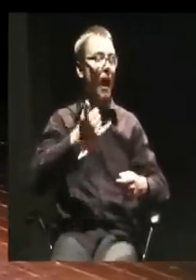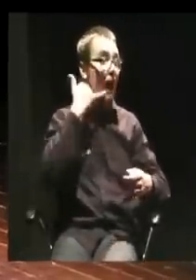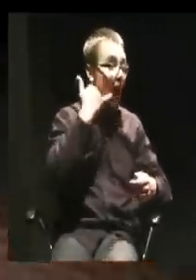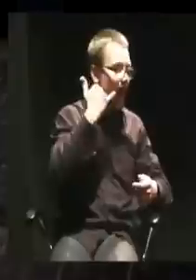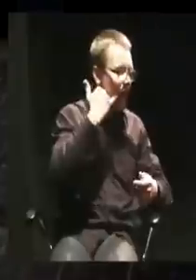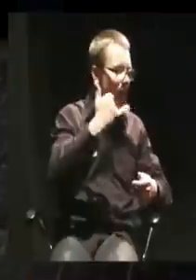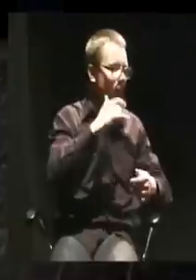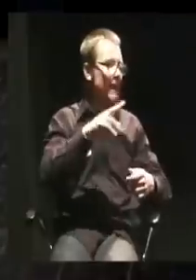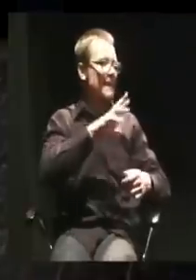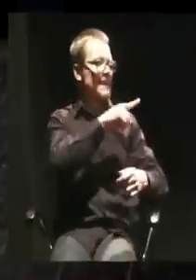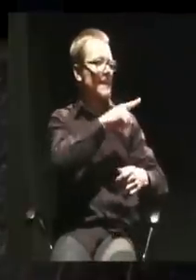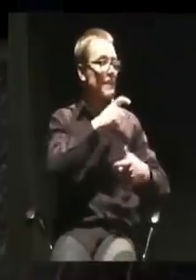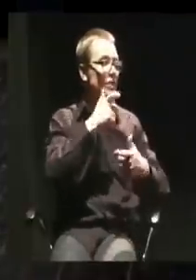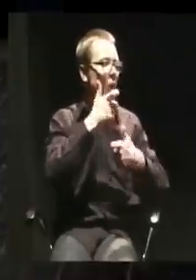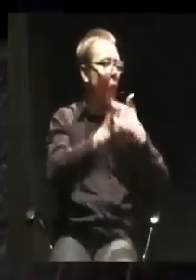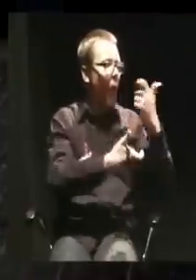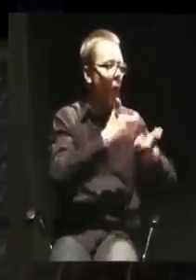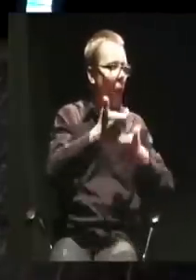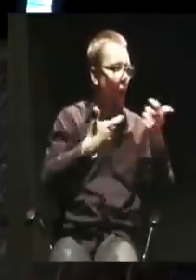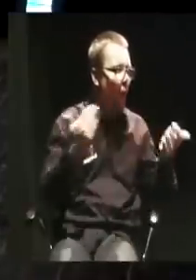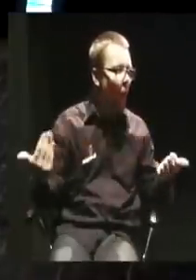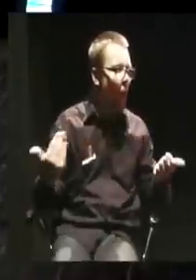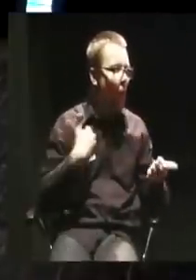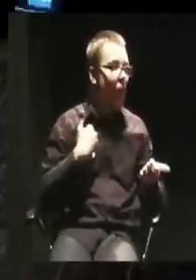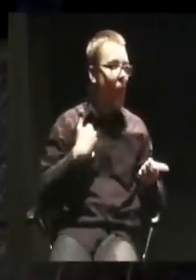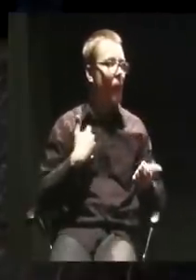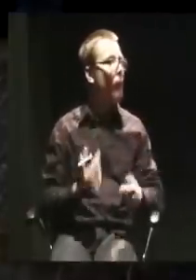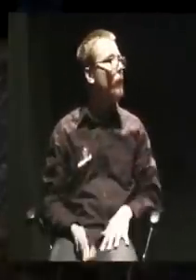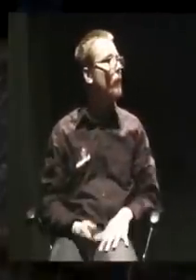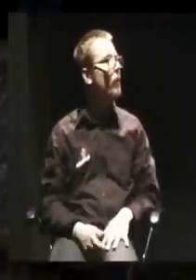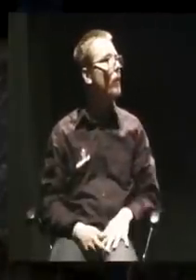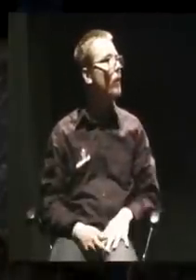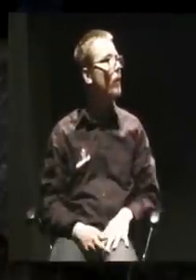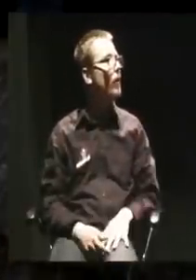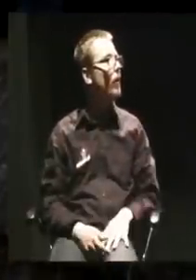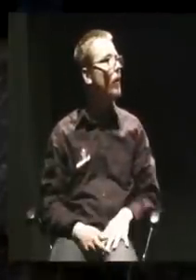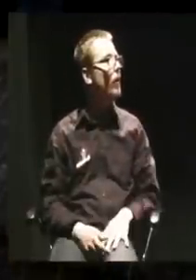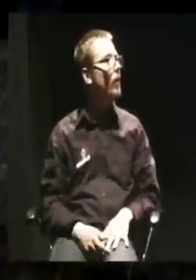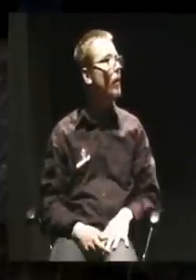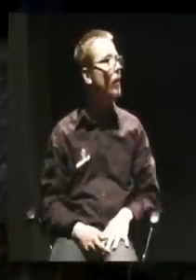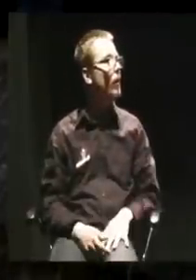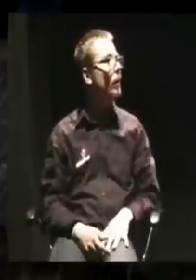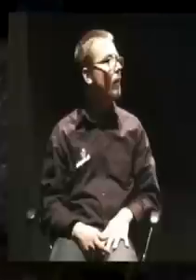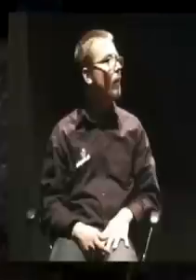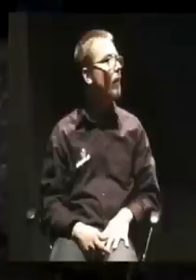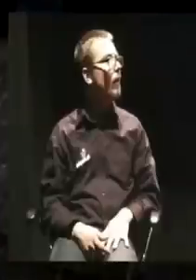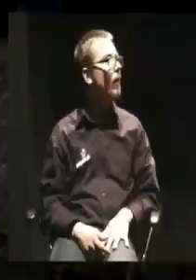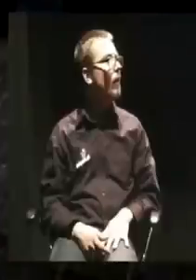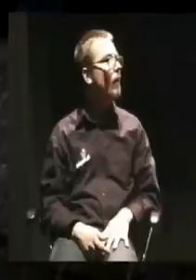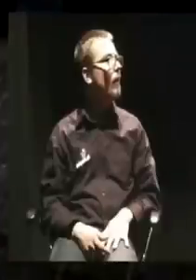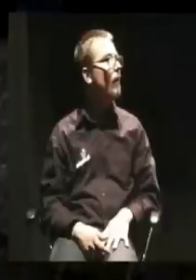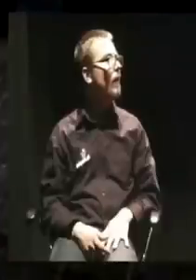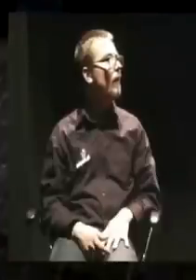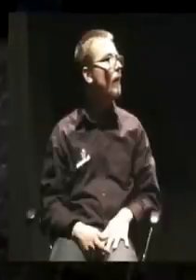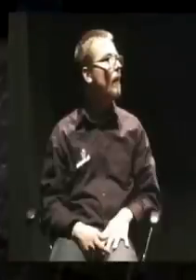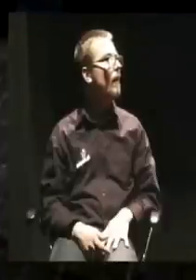mamo, cicho, jesteś w pracy, koleżanki usłyszą. I rola Oscarowa mojej mamy. Oj,